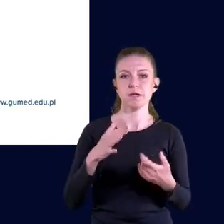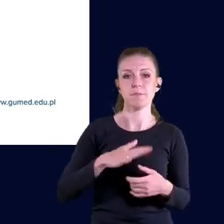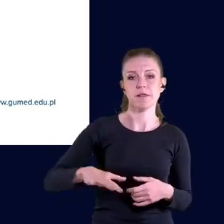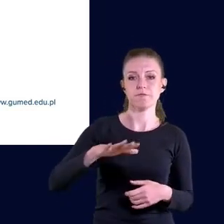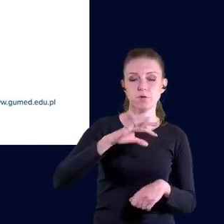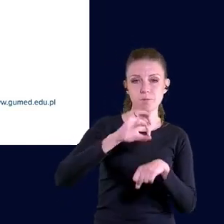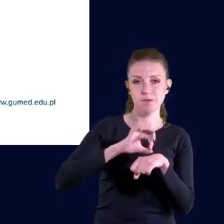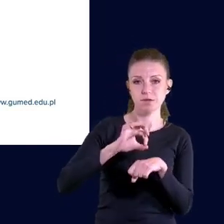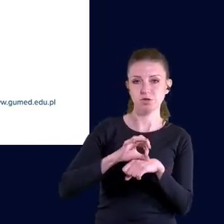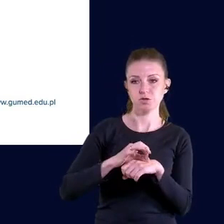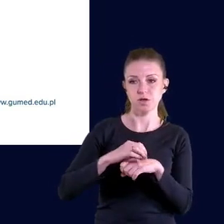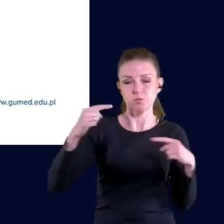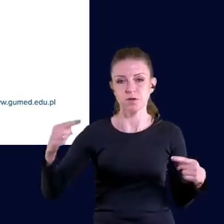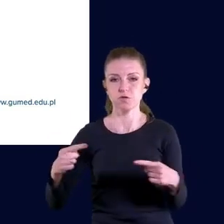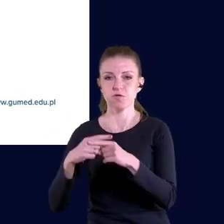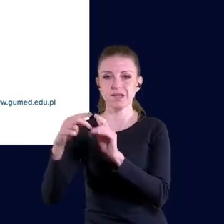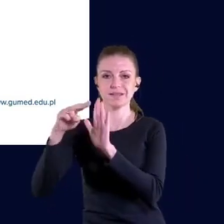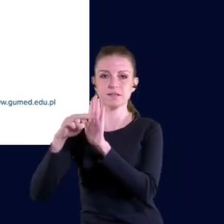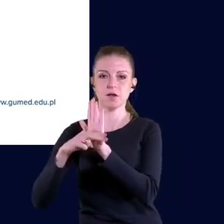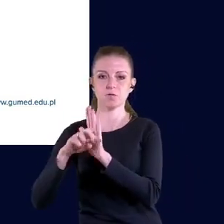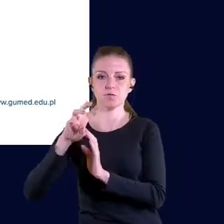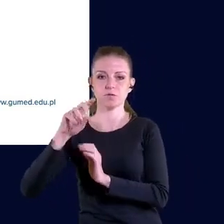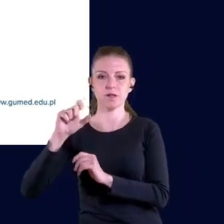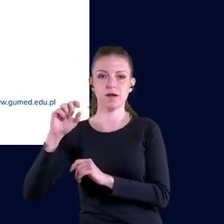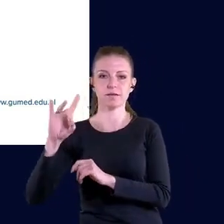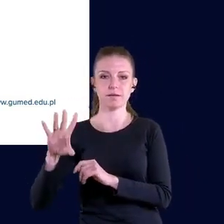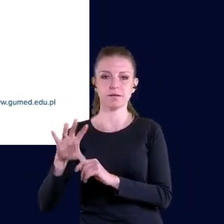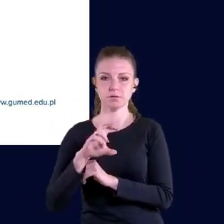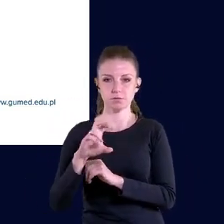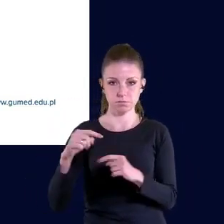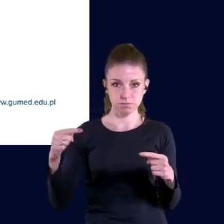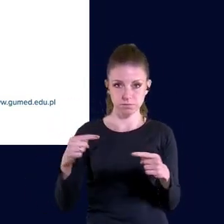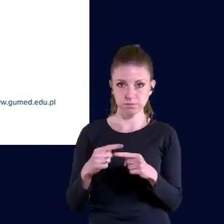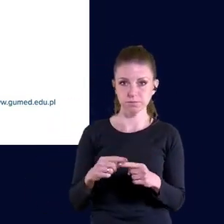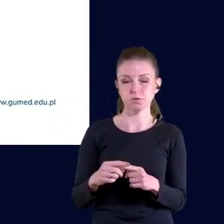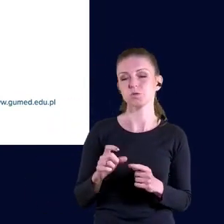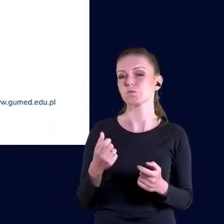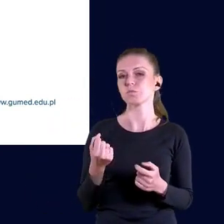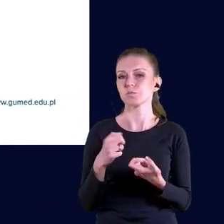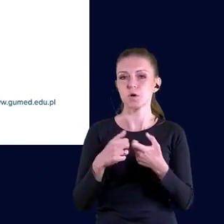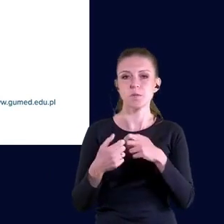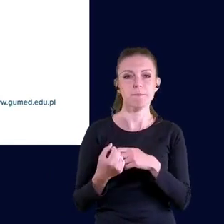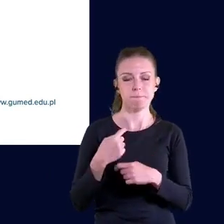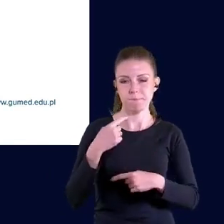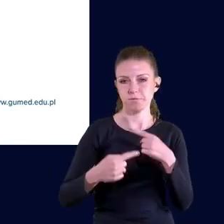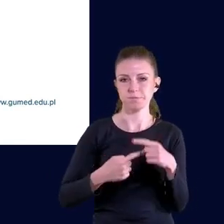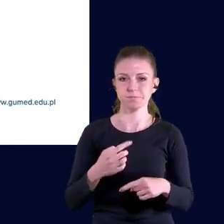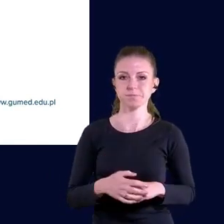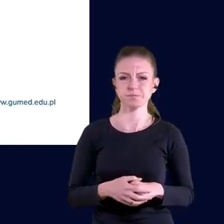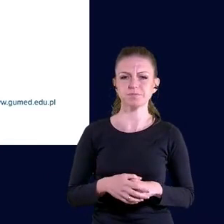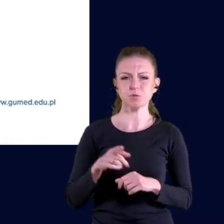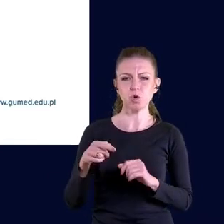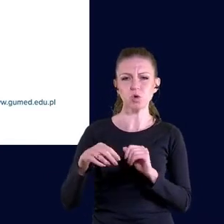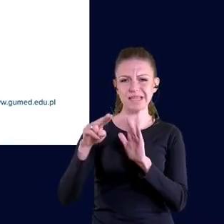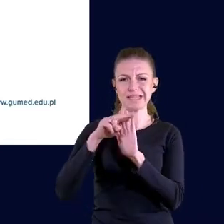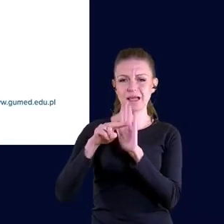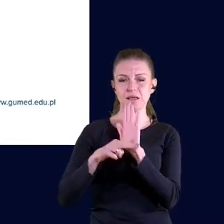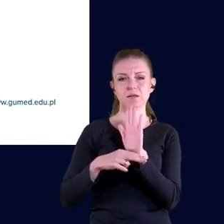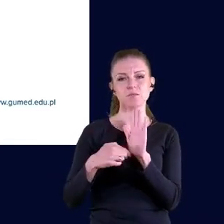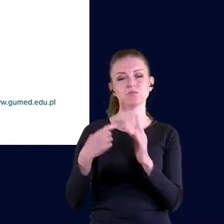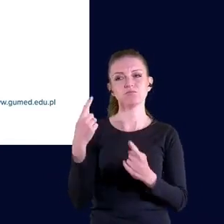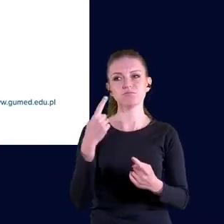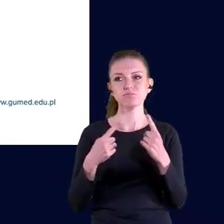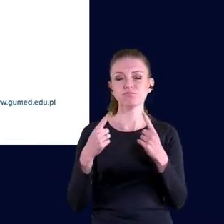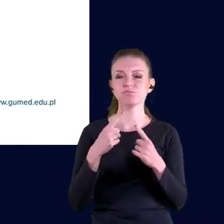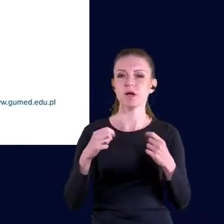standardów kg i tylko jeszcze jedna uwaga wspomniałem o tym że ten standard był zamierzony jako jako